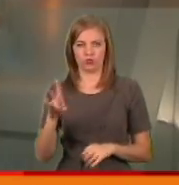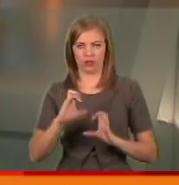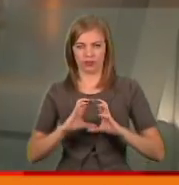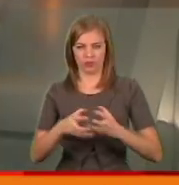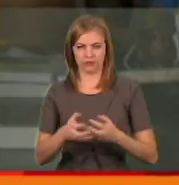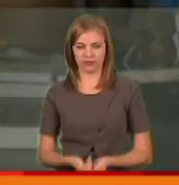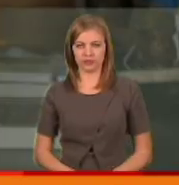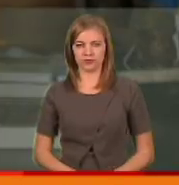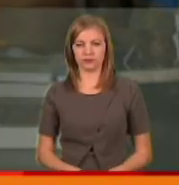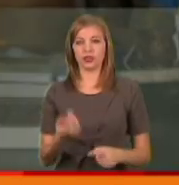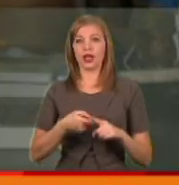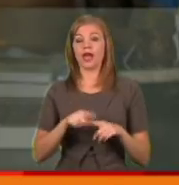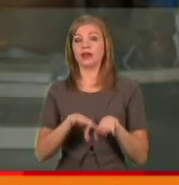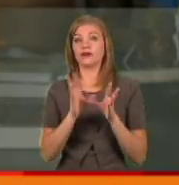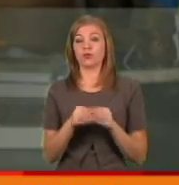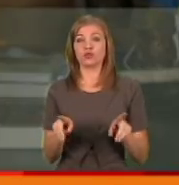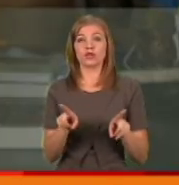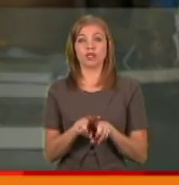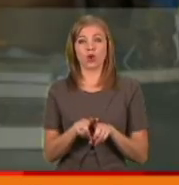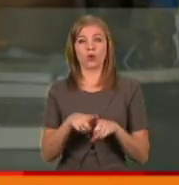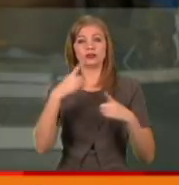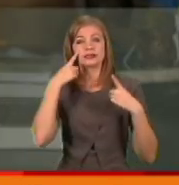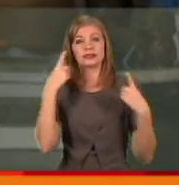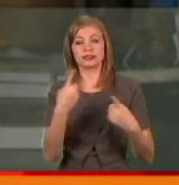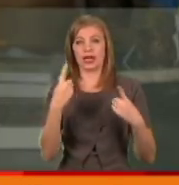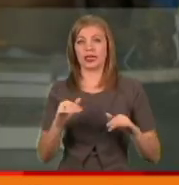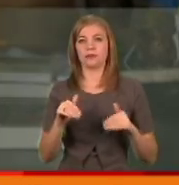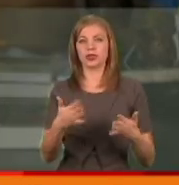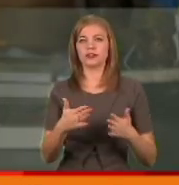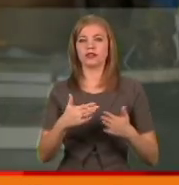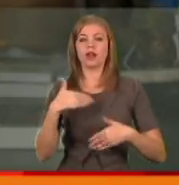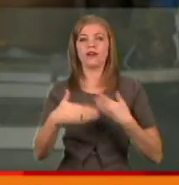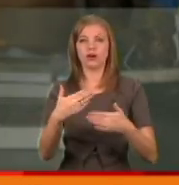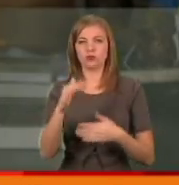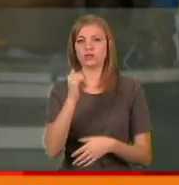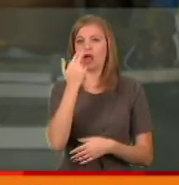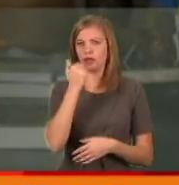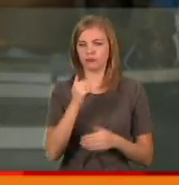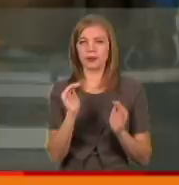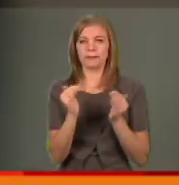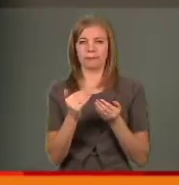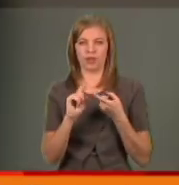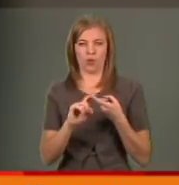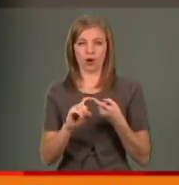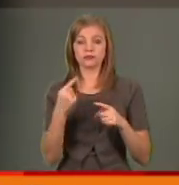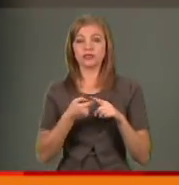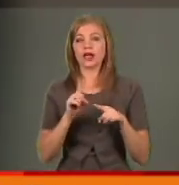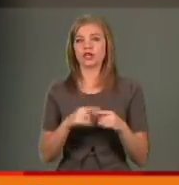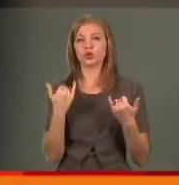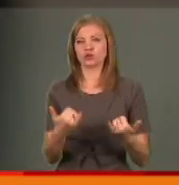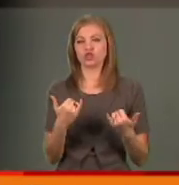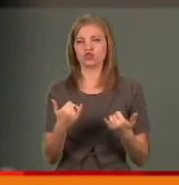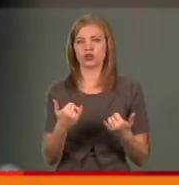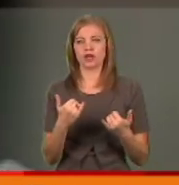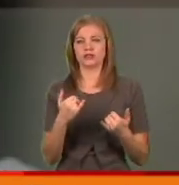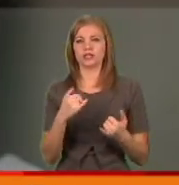планеті. Это вообще такой яркий представитель эволюции и адаптации микроорганизмов. Это сейчас